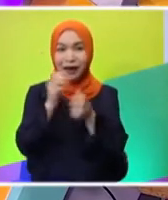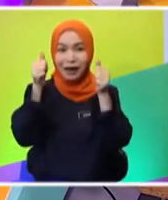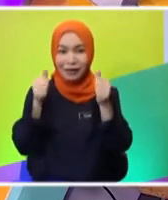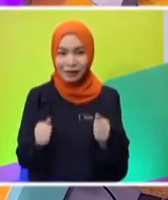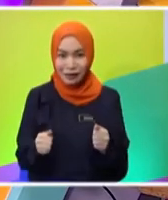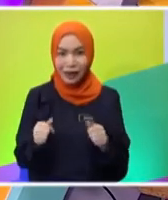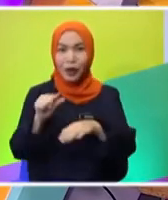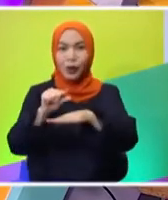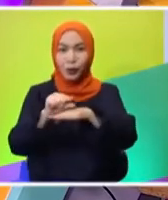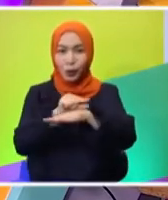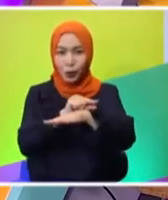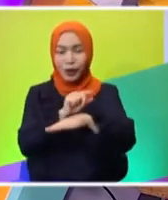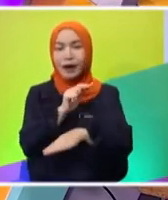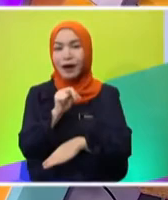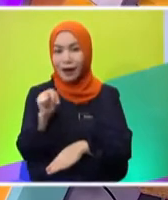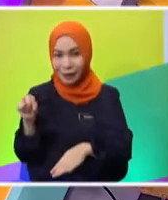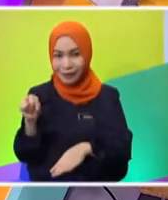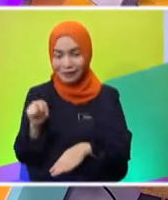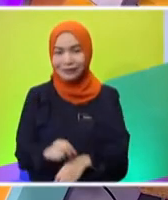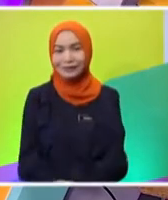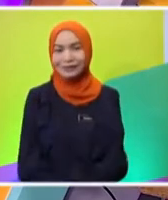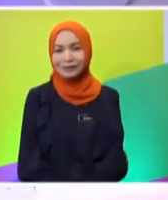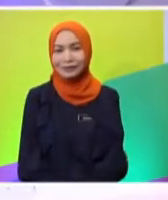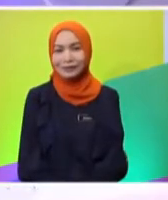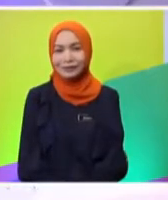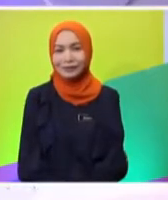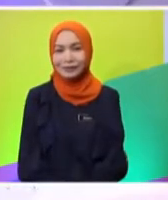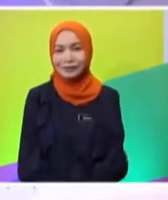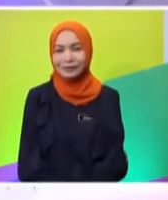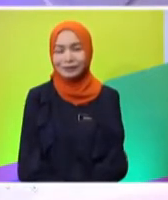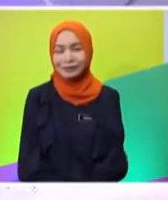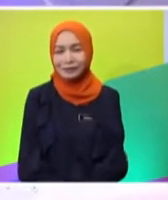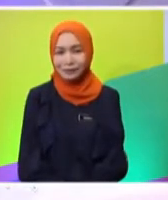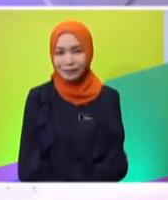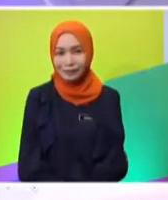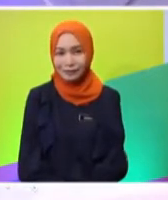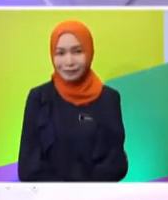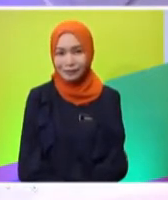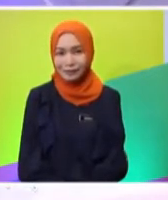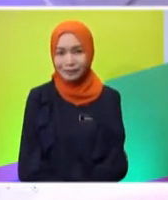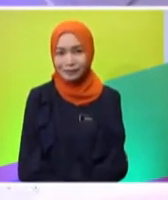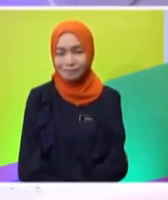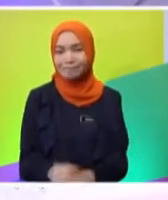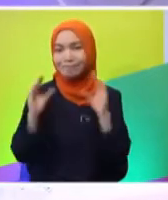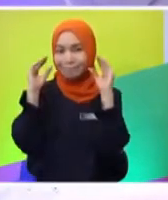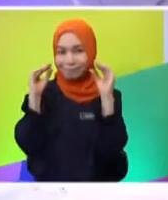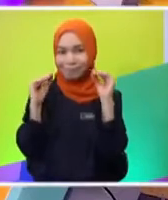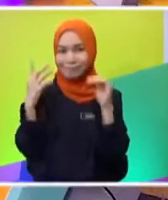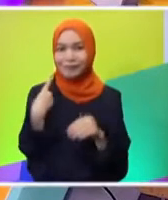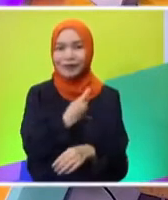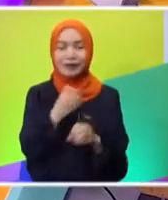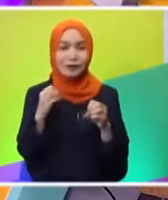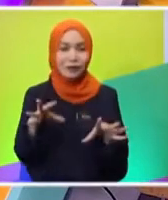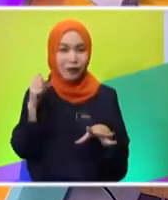aja hiasan betul oke Ada bilik kita gunakan untuk membuat satu masa menjadi Arca gunaan DC Gom kita dah